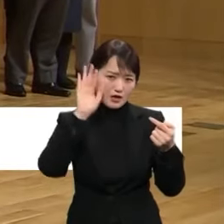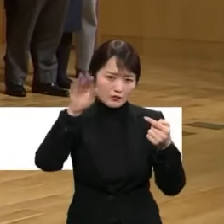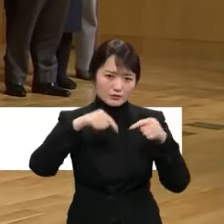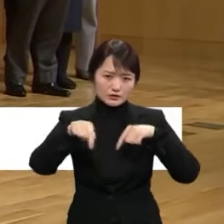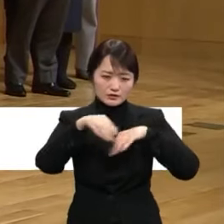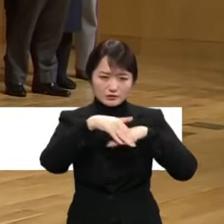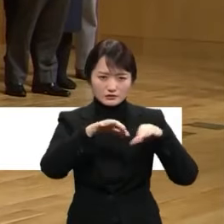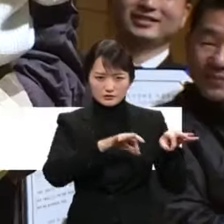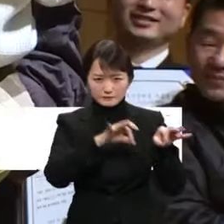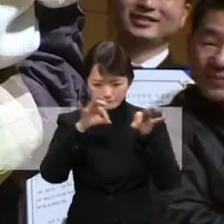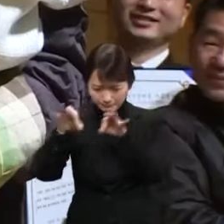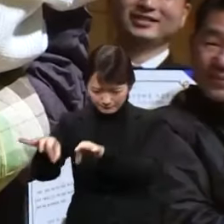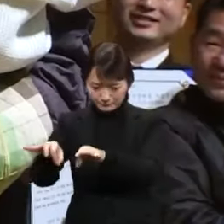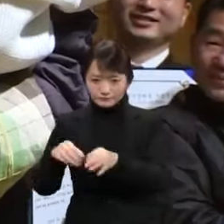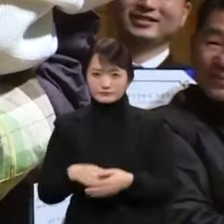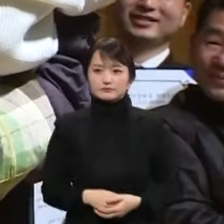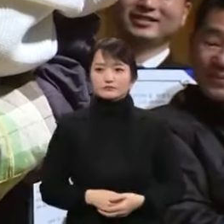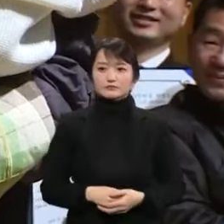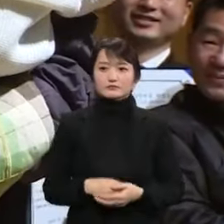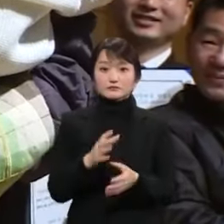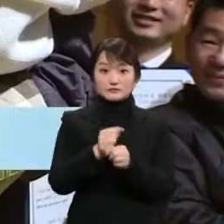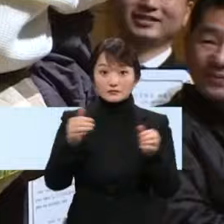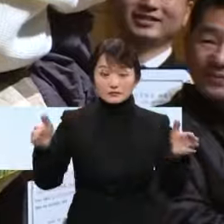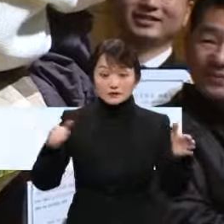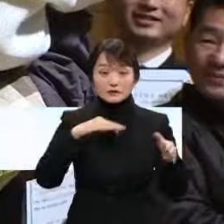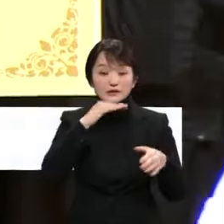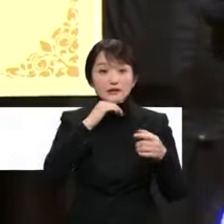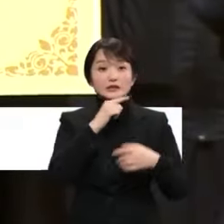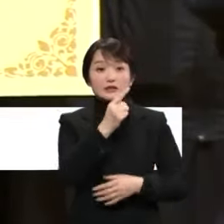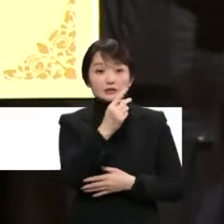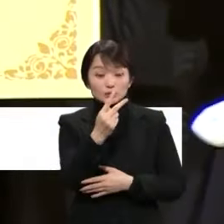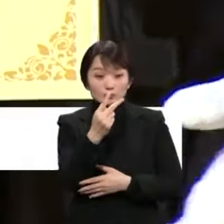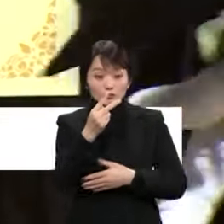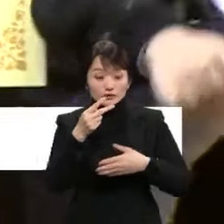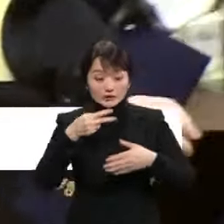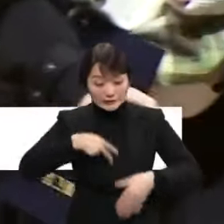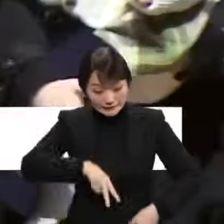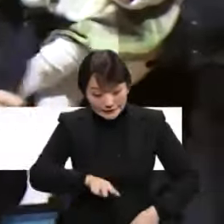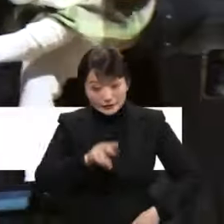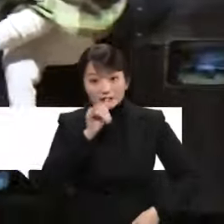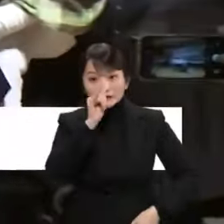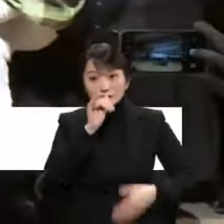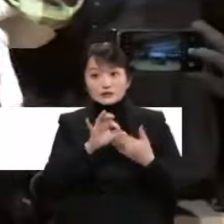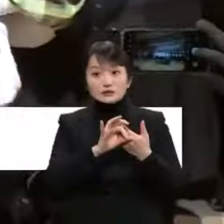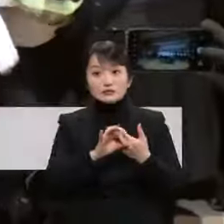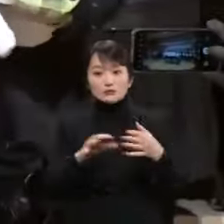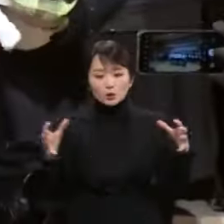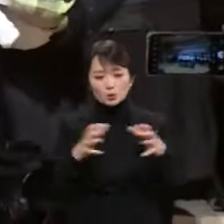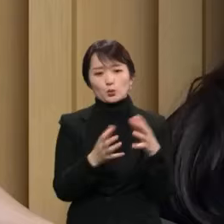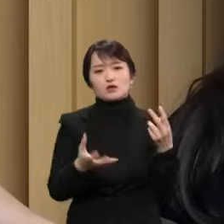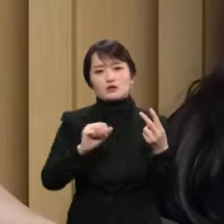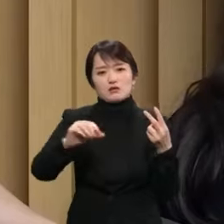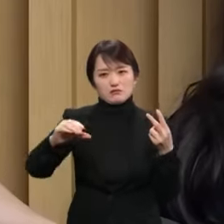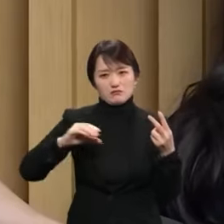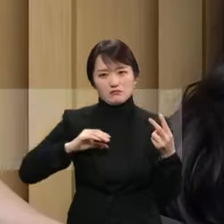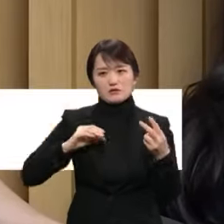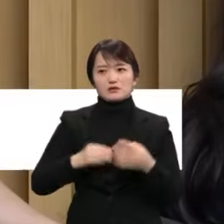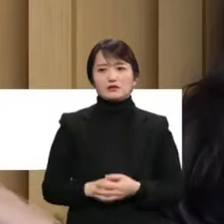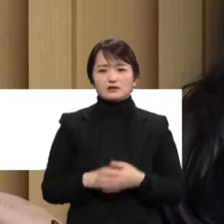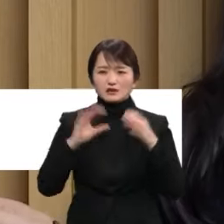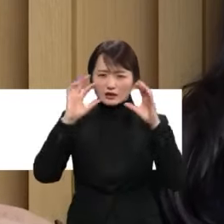이어가기로 했습니다 해당기간에 연년생 쌍둥이 자녀가 있으면 총 2원을 받게 됩니다 아이